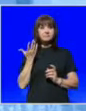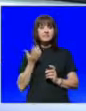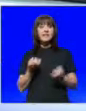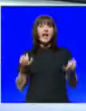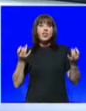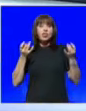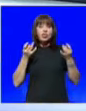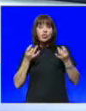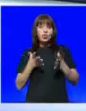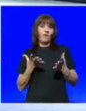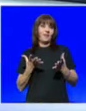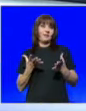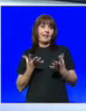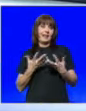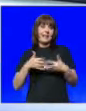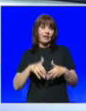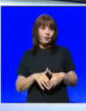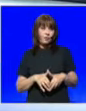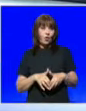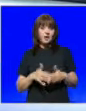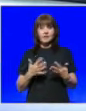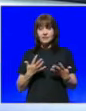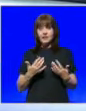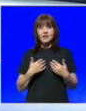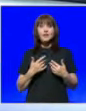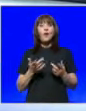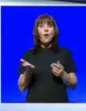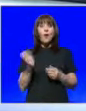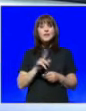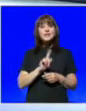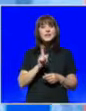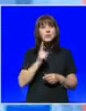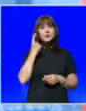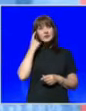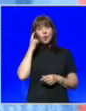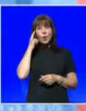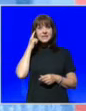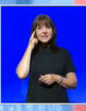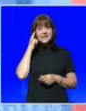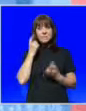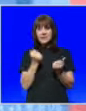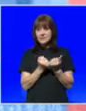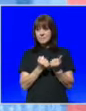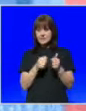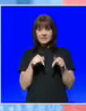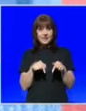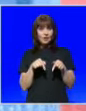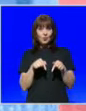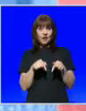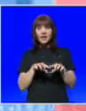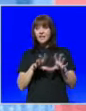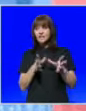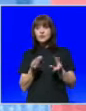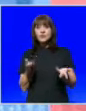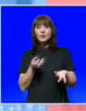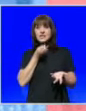нова революция, може би, в нашата съвременност. Ние още не можем да осъзнаем, защото се намираме тук и сега, но нещата, които се